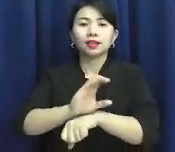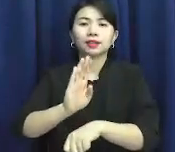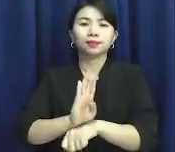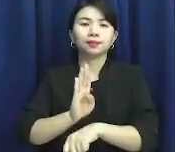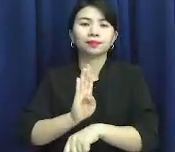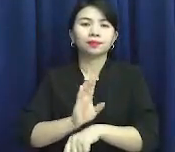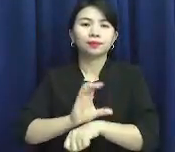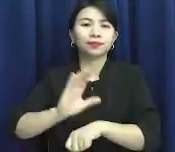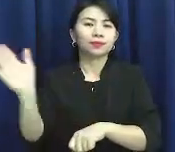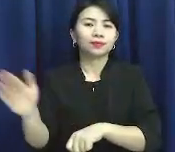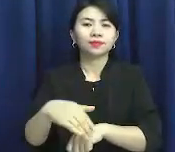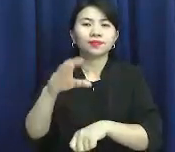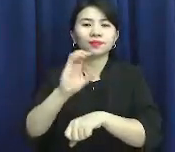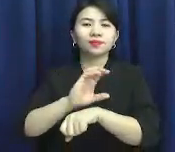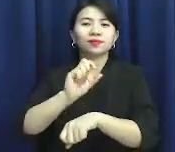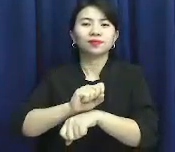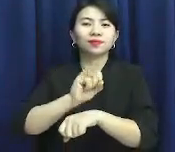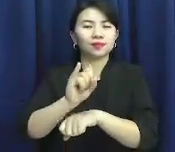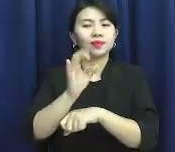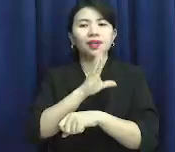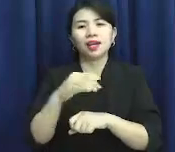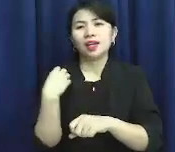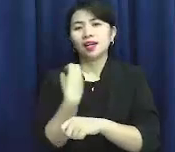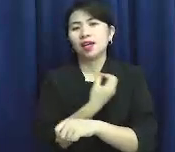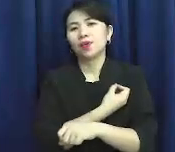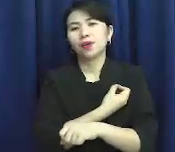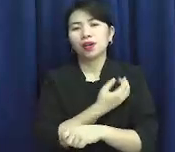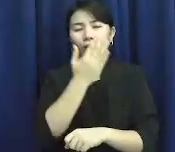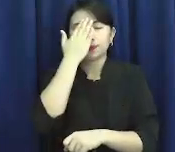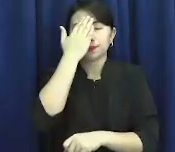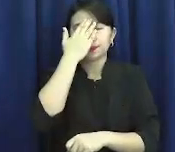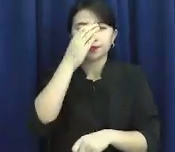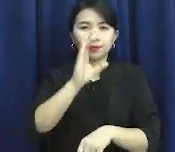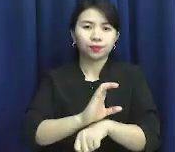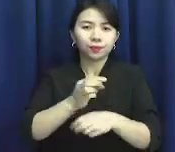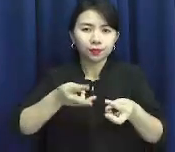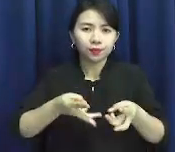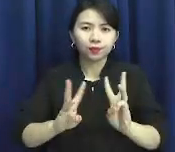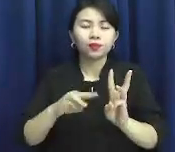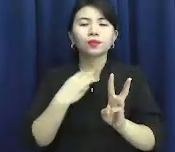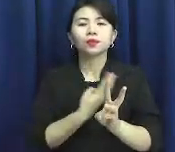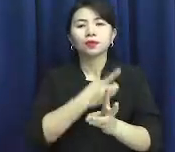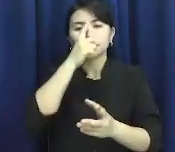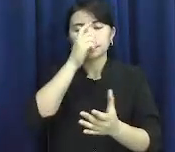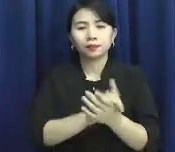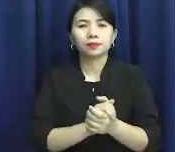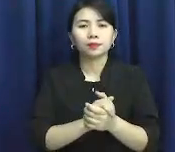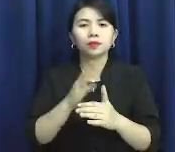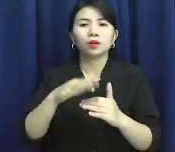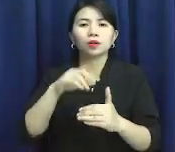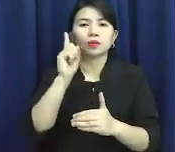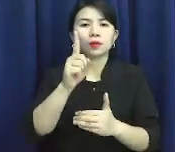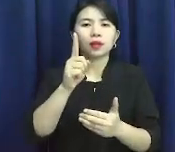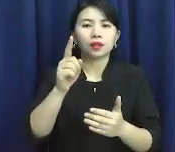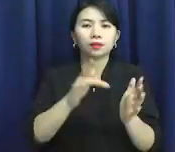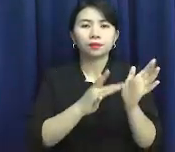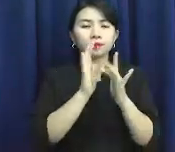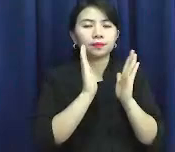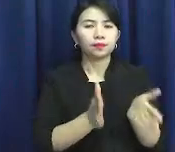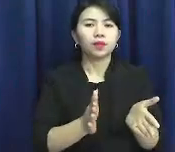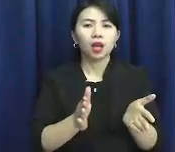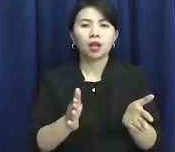sa brand ng ating biblical Christianity, naniniwala tayo sa isang Christianismo na hindi